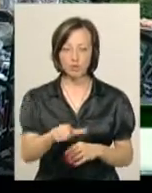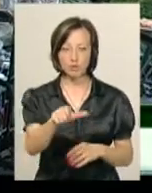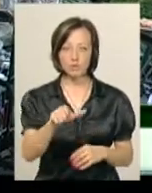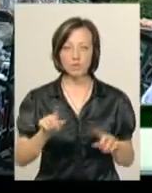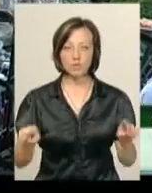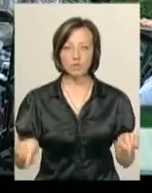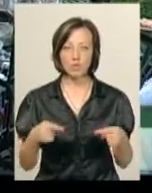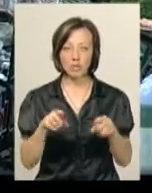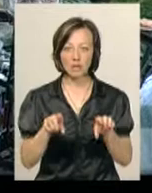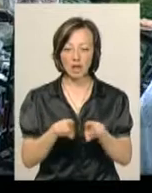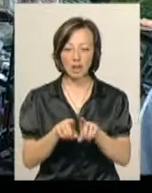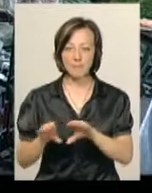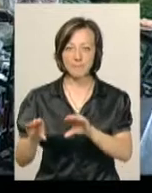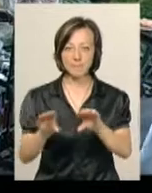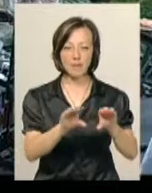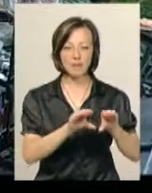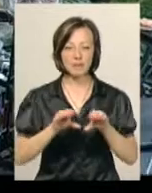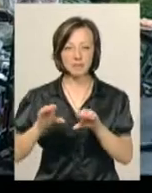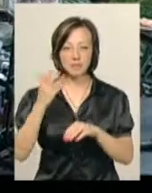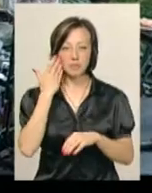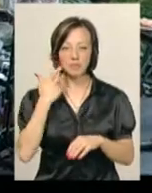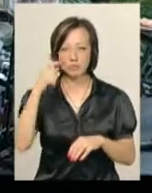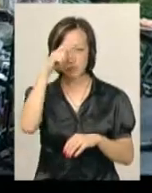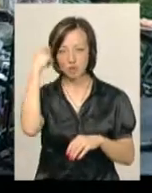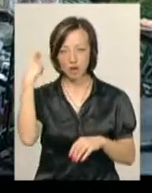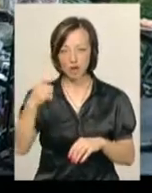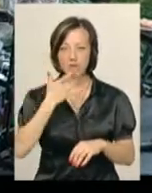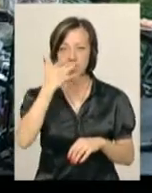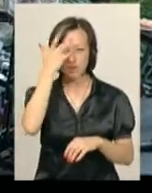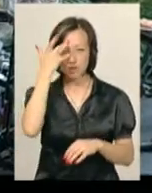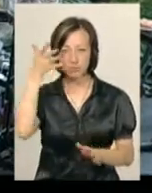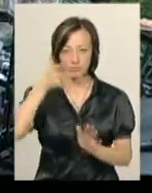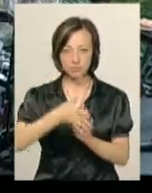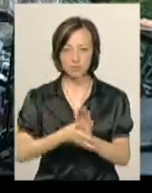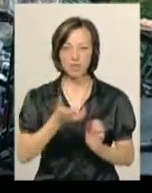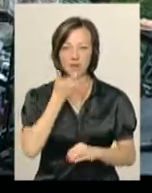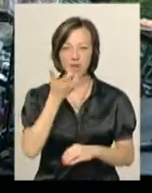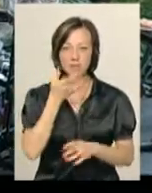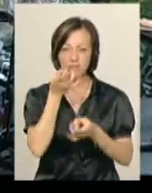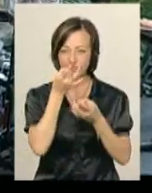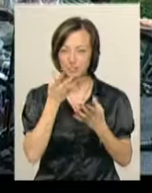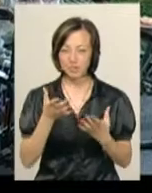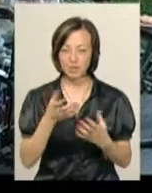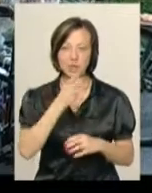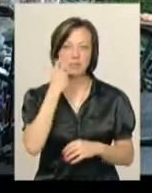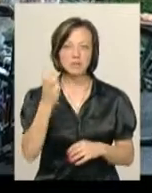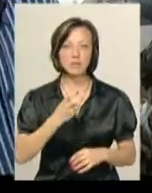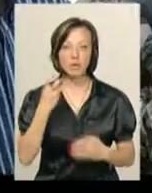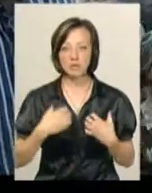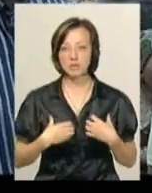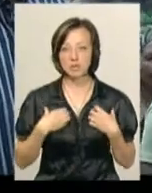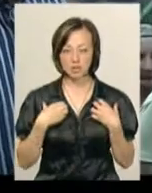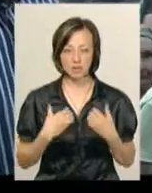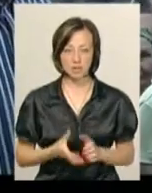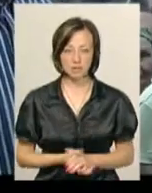утворюють такі пласти, які при високій температурі улітку вода прогрівається, відбувається процес гниття. Сморід неймовірний.